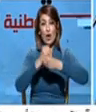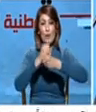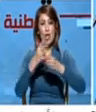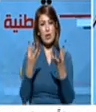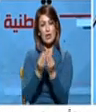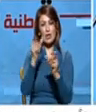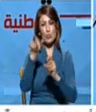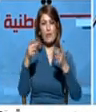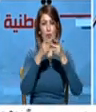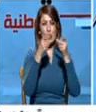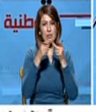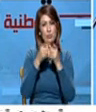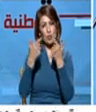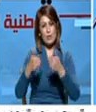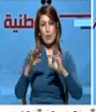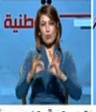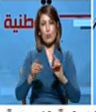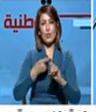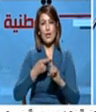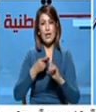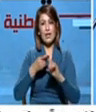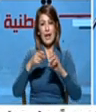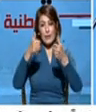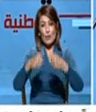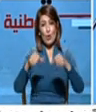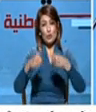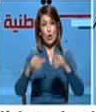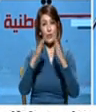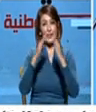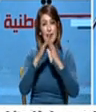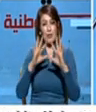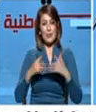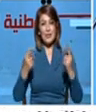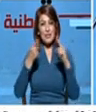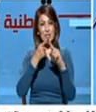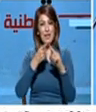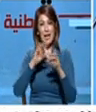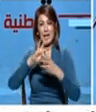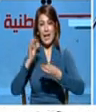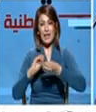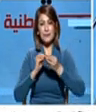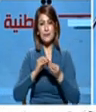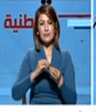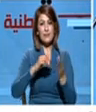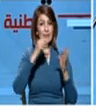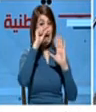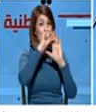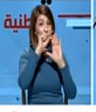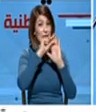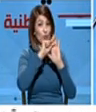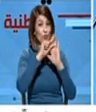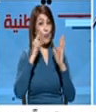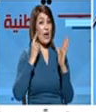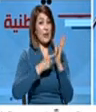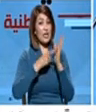والعمال المتاحه بيشدوا الدار اولا اه في المرسوم الح بالنسبه يقول انه فما مرسوم في